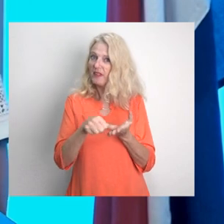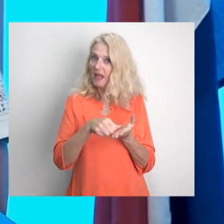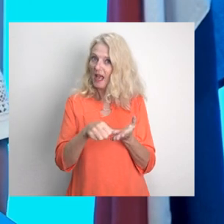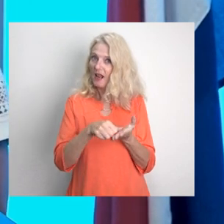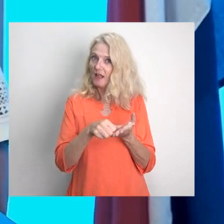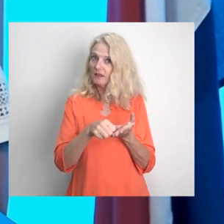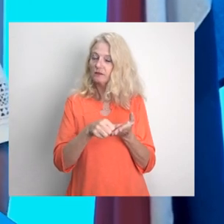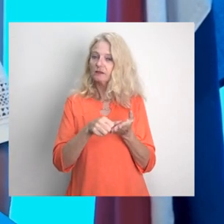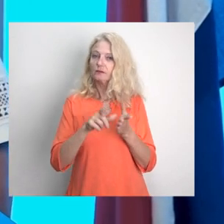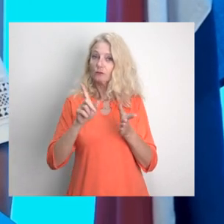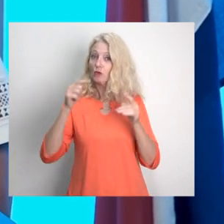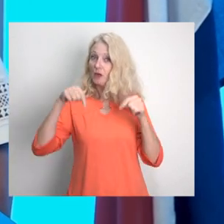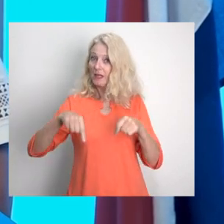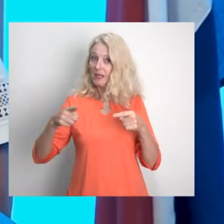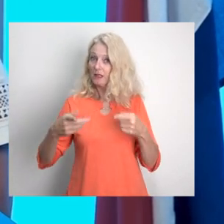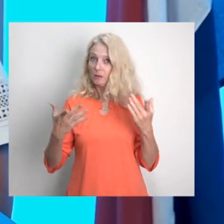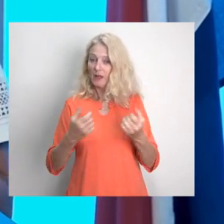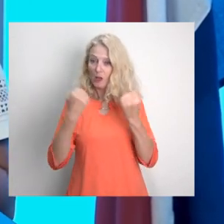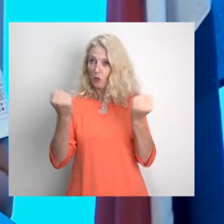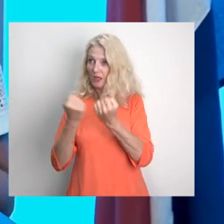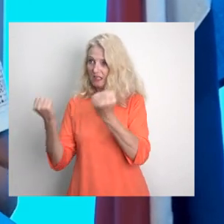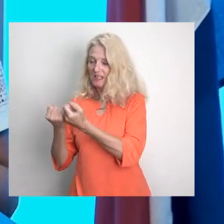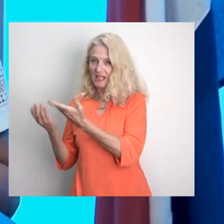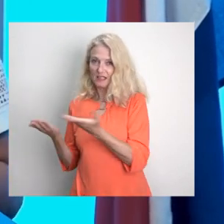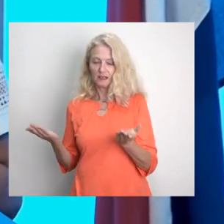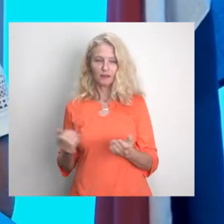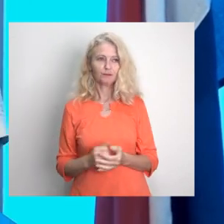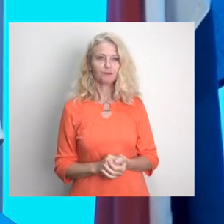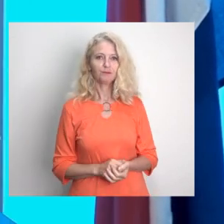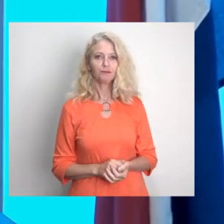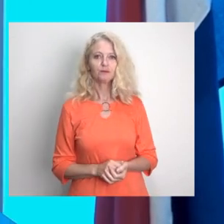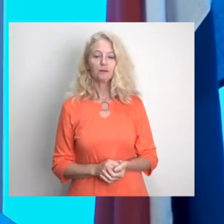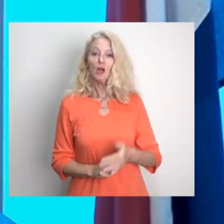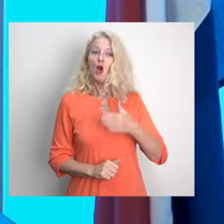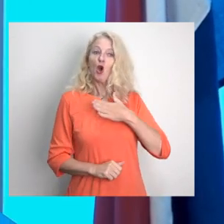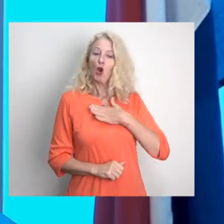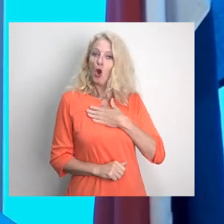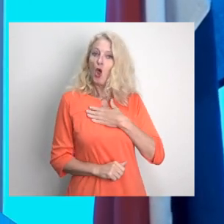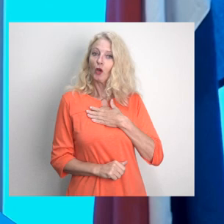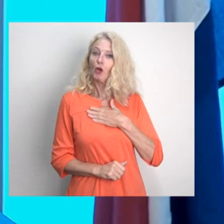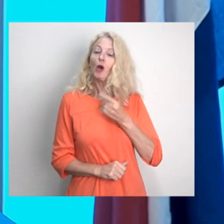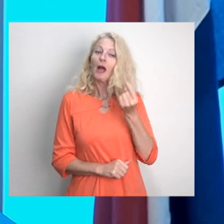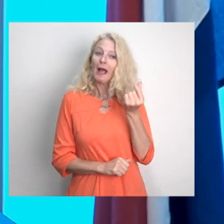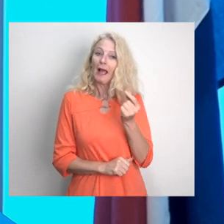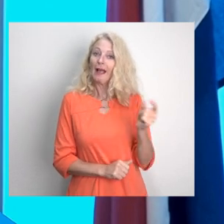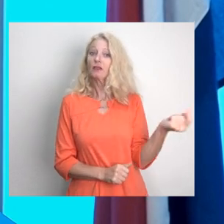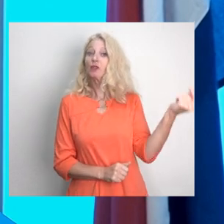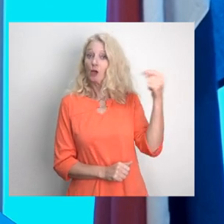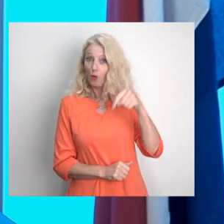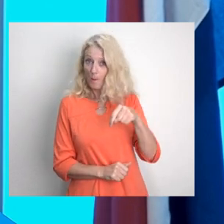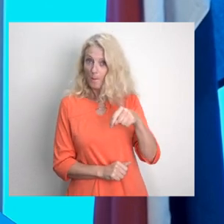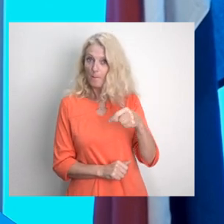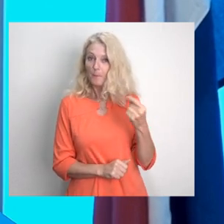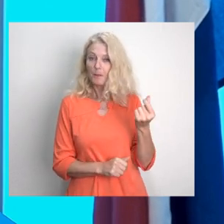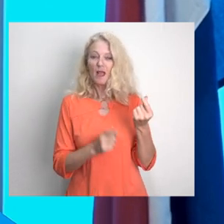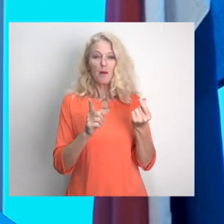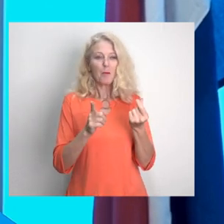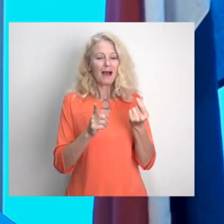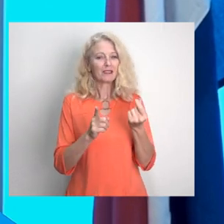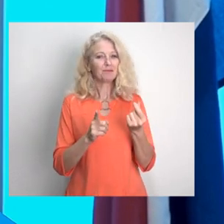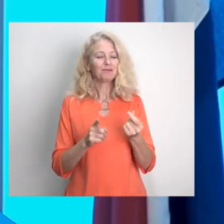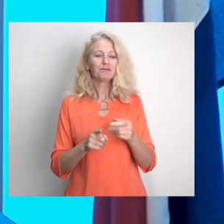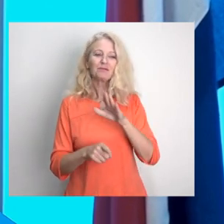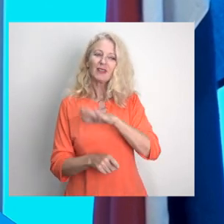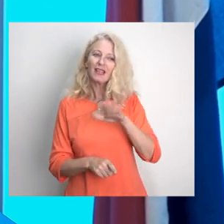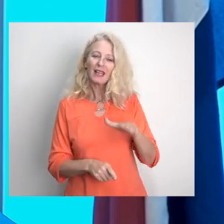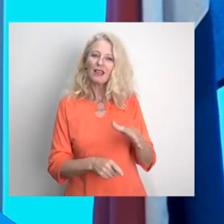tegemoetkoming aan organisaties. Deze tegemoetkoming is er inmiddels, is bekend, maar we hebben geconstateerd dat de